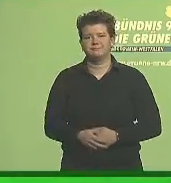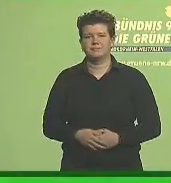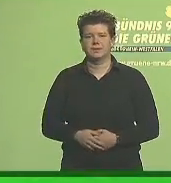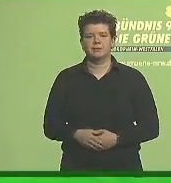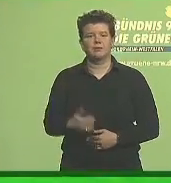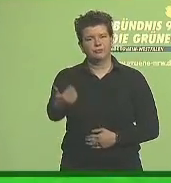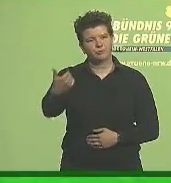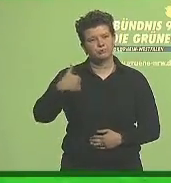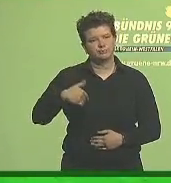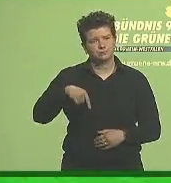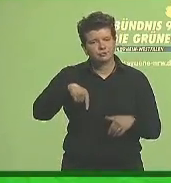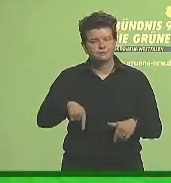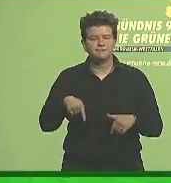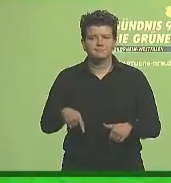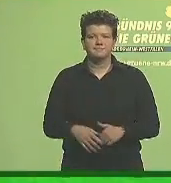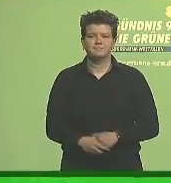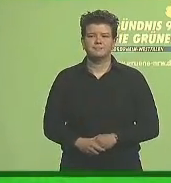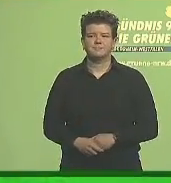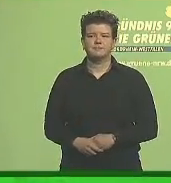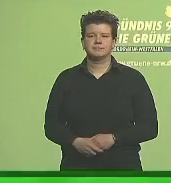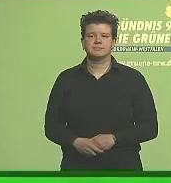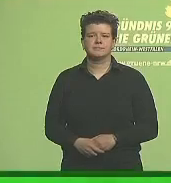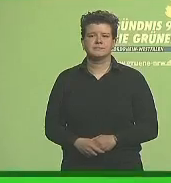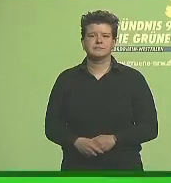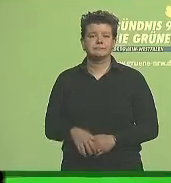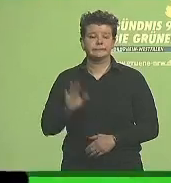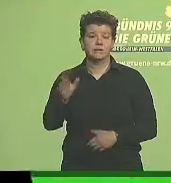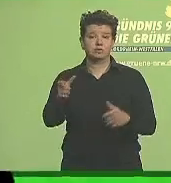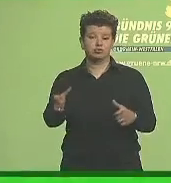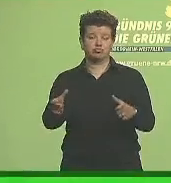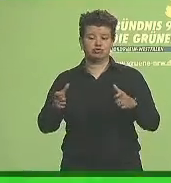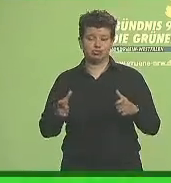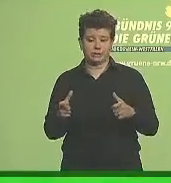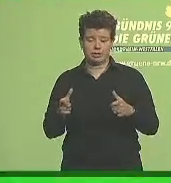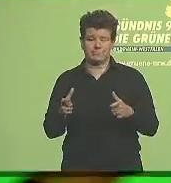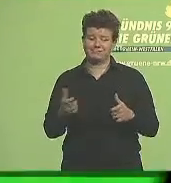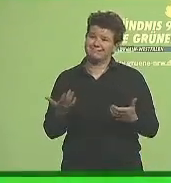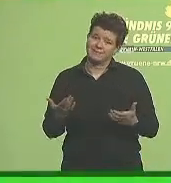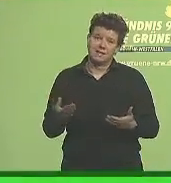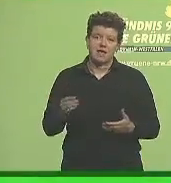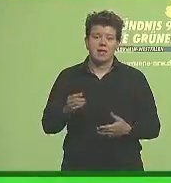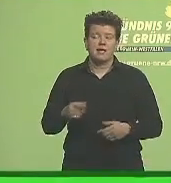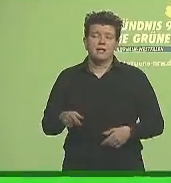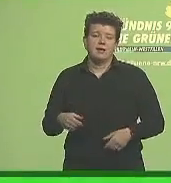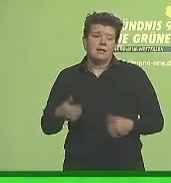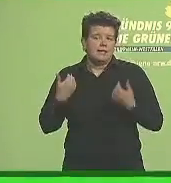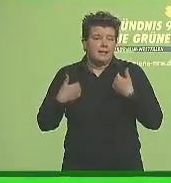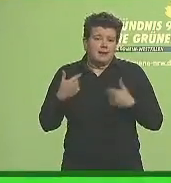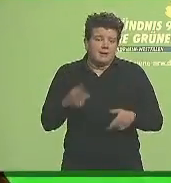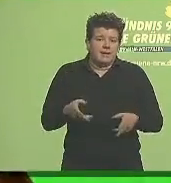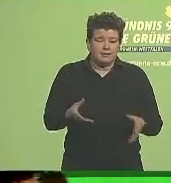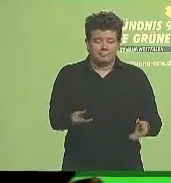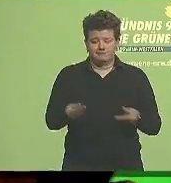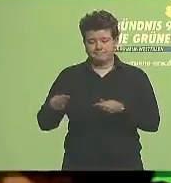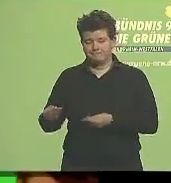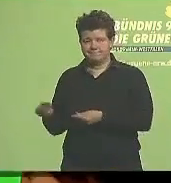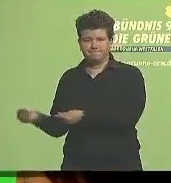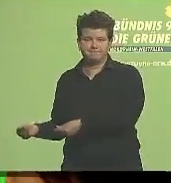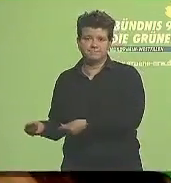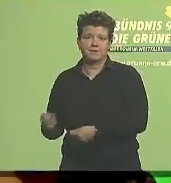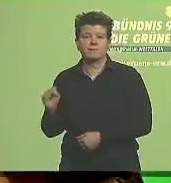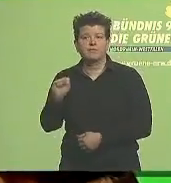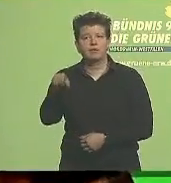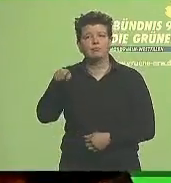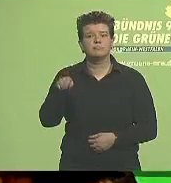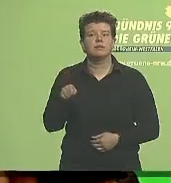Das Geschenk nehmen wir dir gleich wieder ab, weil du darfst ja im Flugzeug, wird nicht, dass das irgendwie da am Gate einbehalten